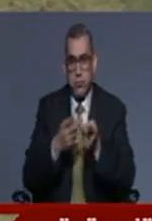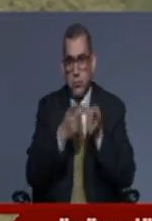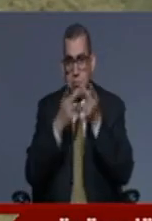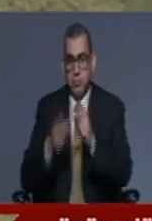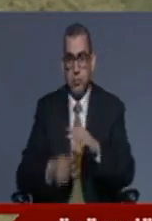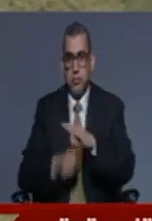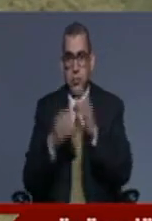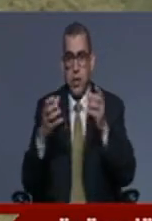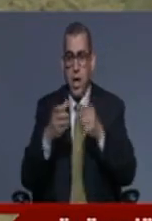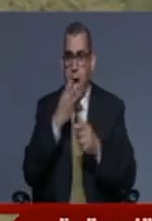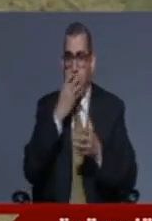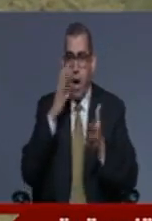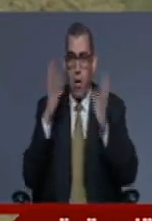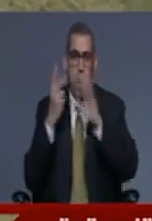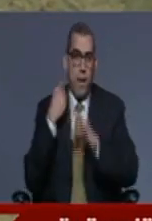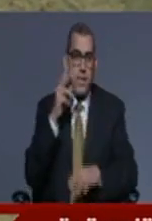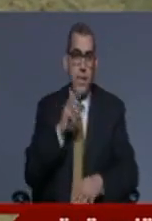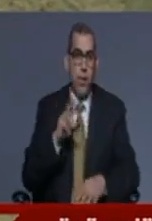المناخ 27